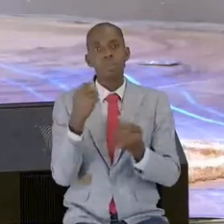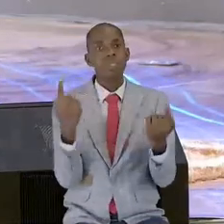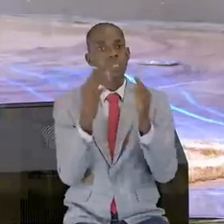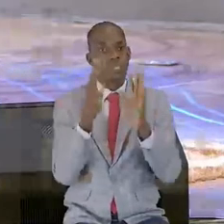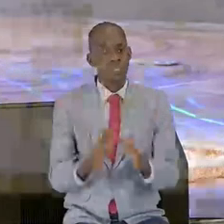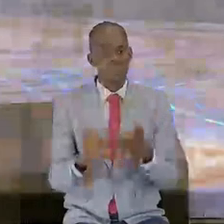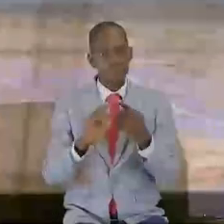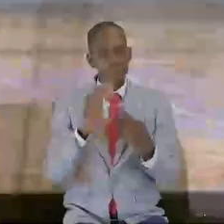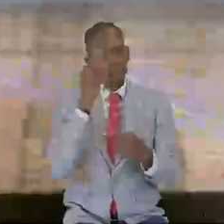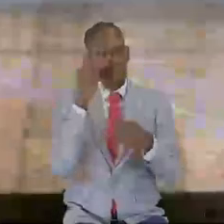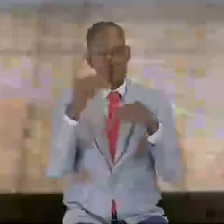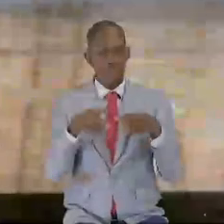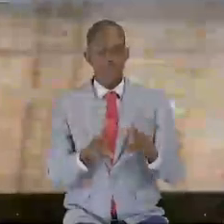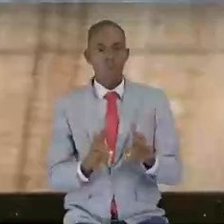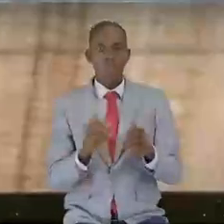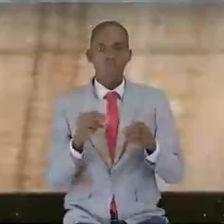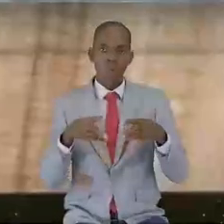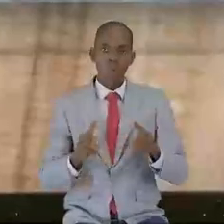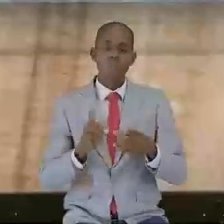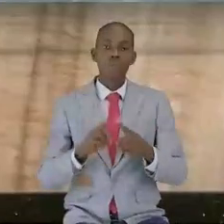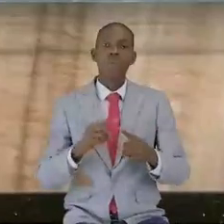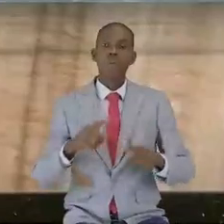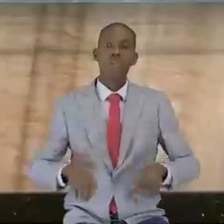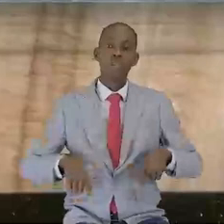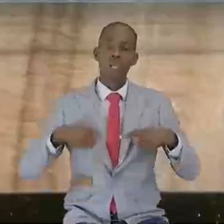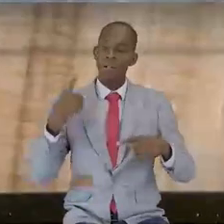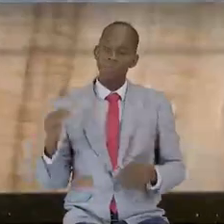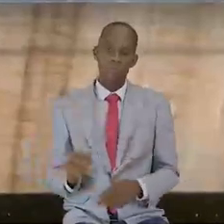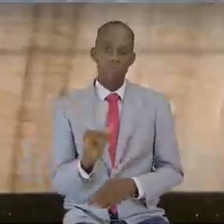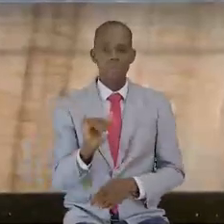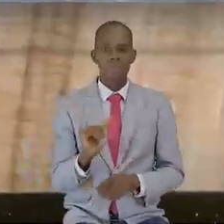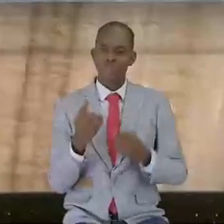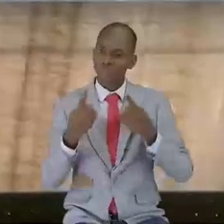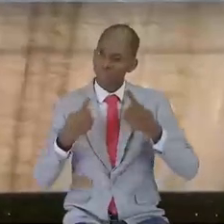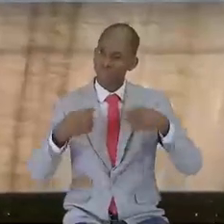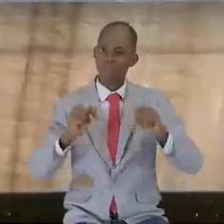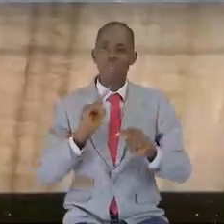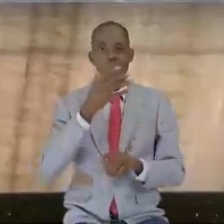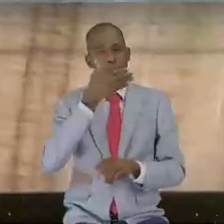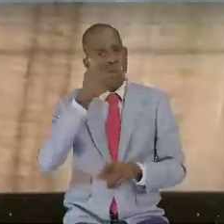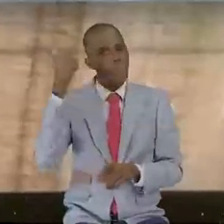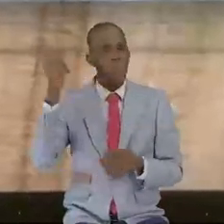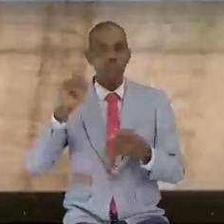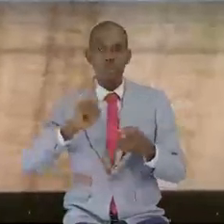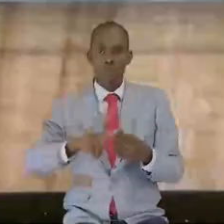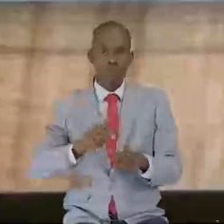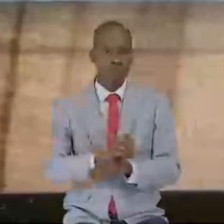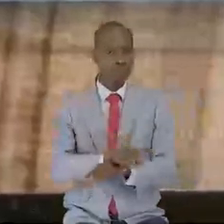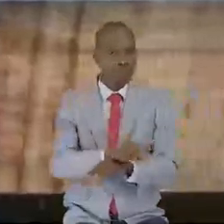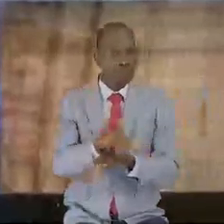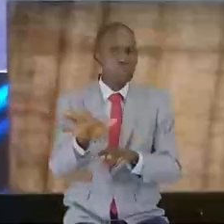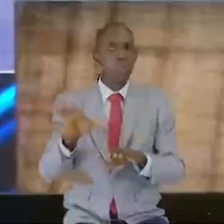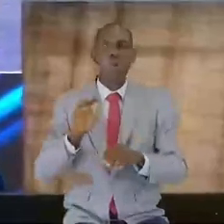le chemin qui conduit à la vie éternelle. Faites tout ce que vous pouvez pour influencer tous les